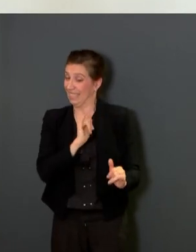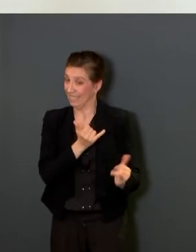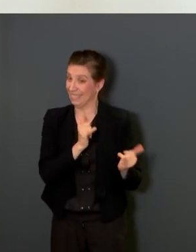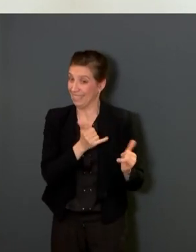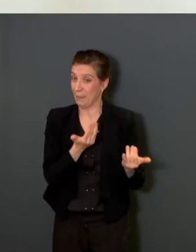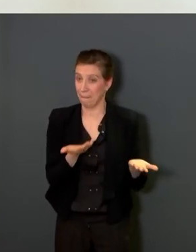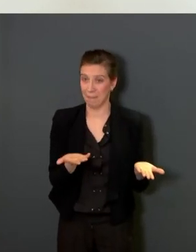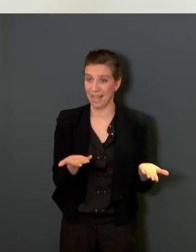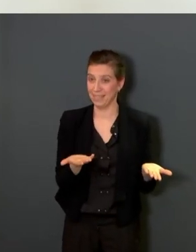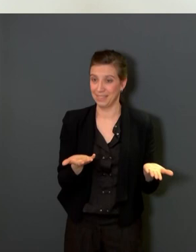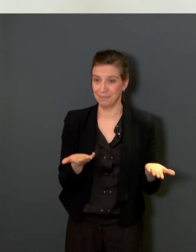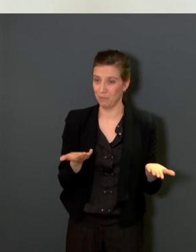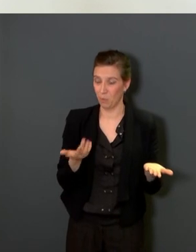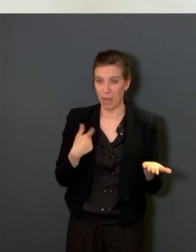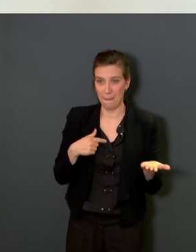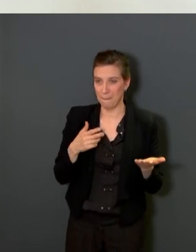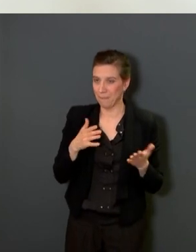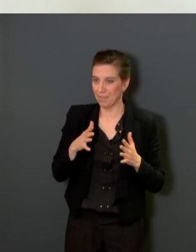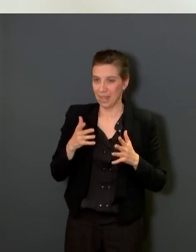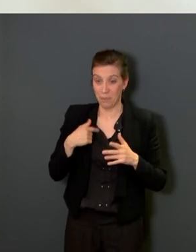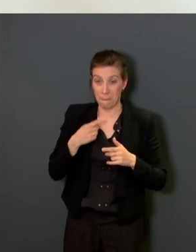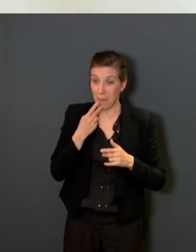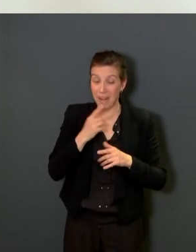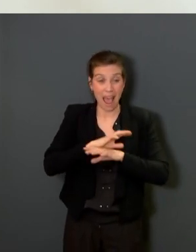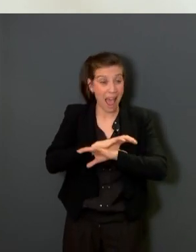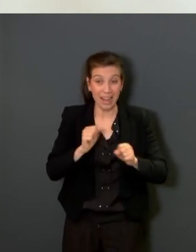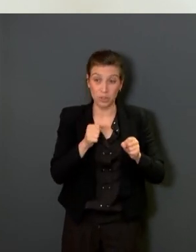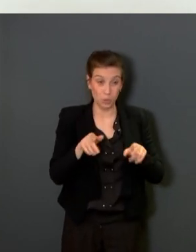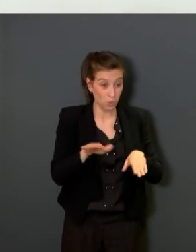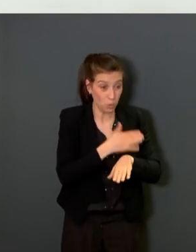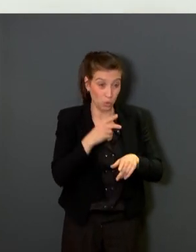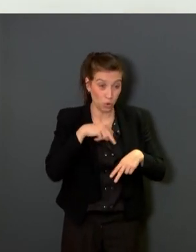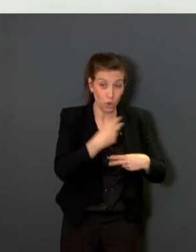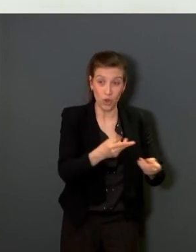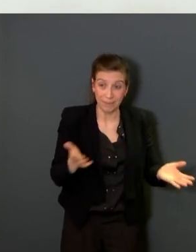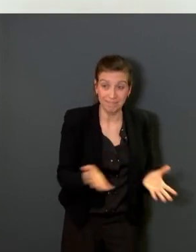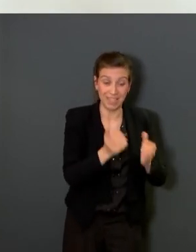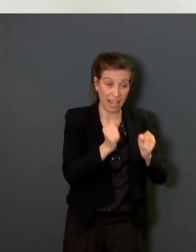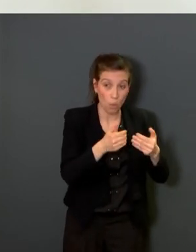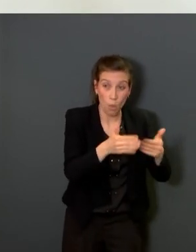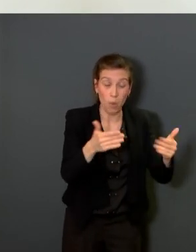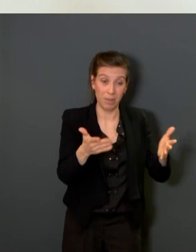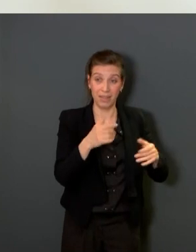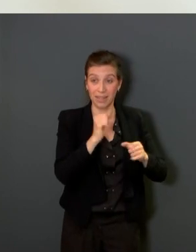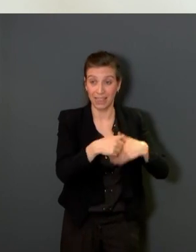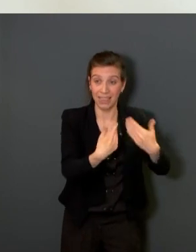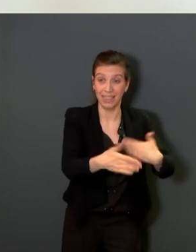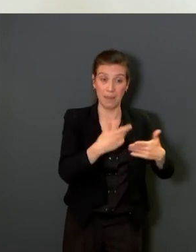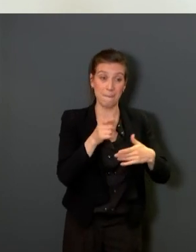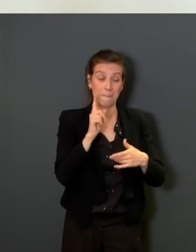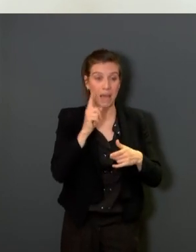jullie, om zo snel mogelijk opnieuw activiteiten te kunnen opstarten, als dat veilig kan. Maar